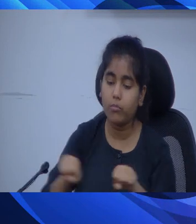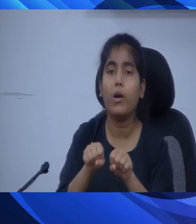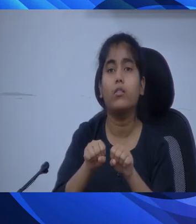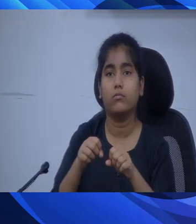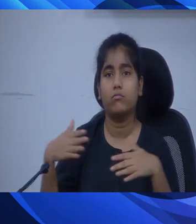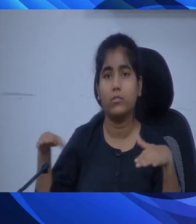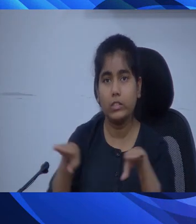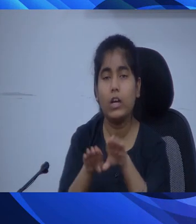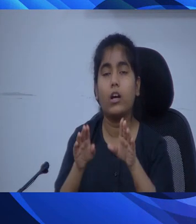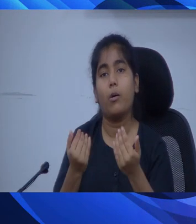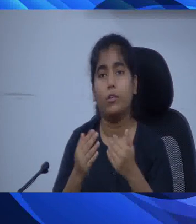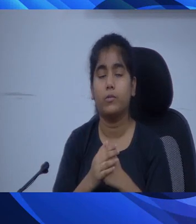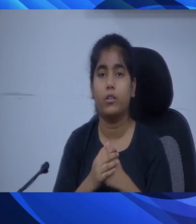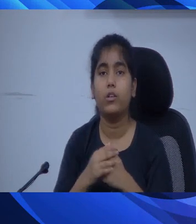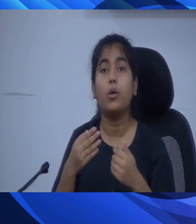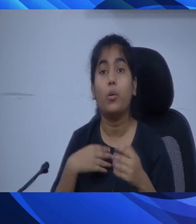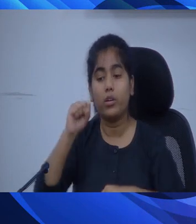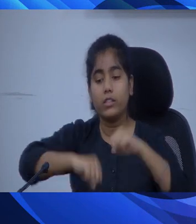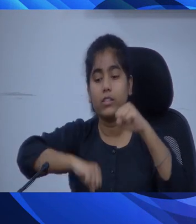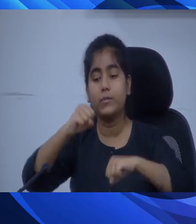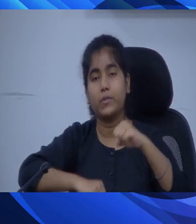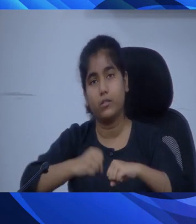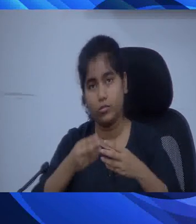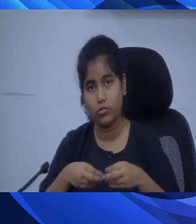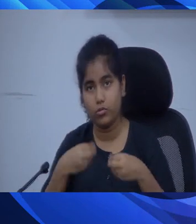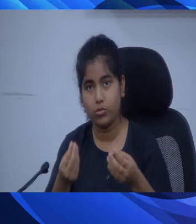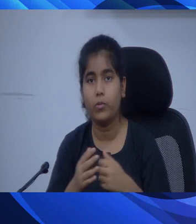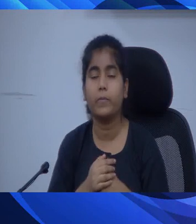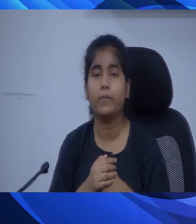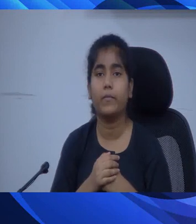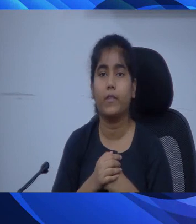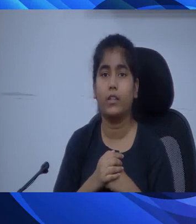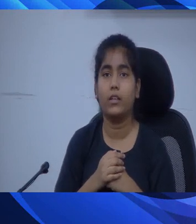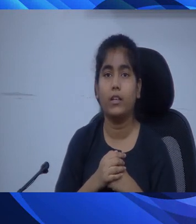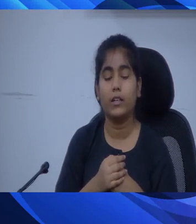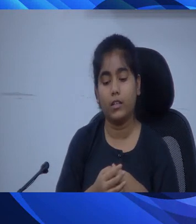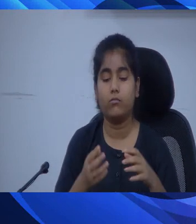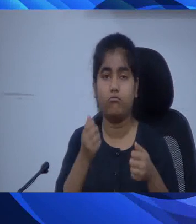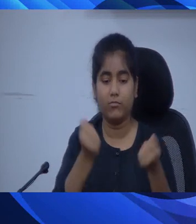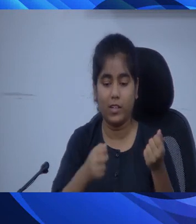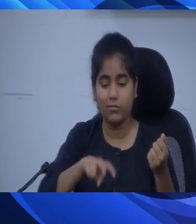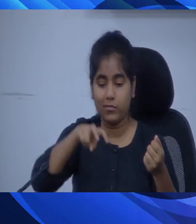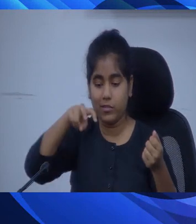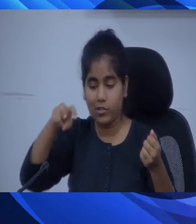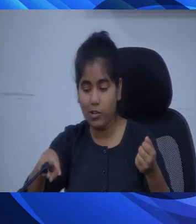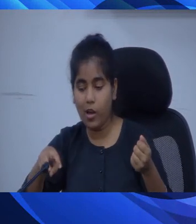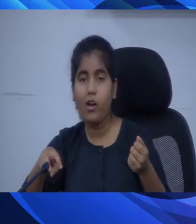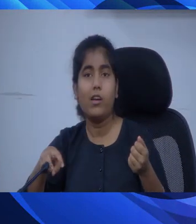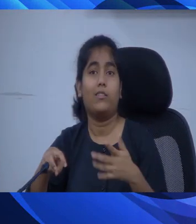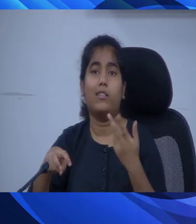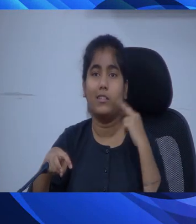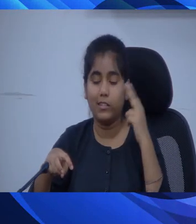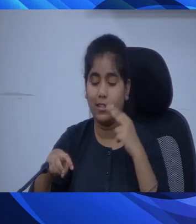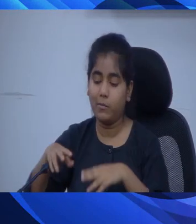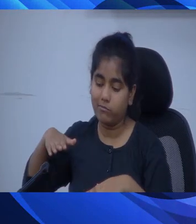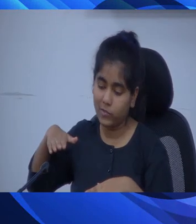जब भी आप दिव्यांग पार्किंग बनाएं उसके साथ आप उस ट्रांसफ़र बे का दें ताकि वो उतर के उस पर आराम से खड़ा हो सके, बेफिक्र होके कि कोई पीछे